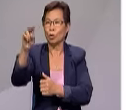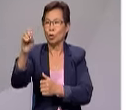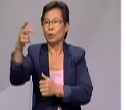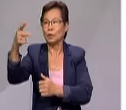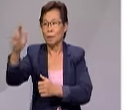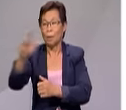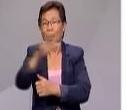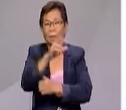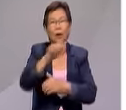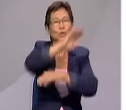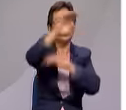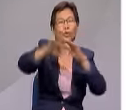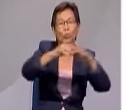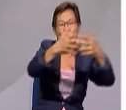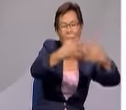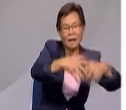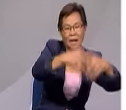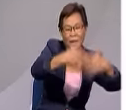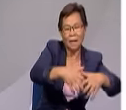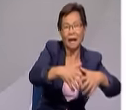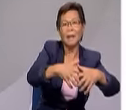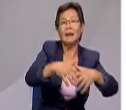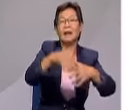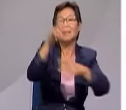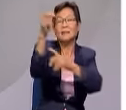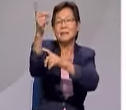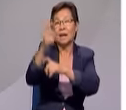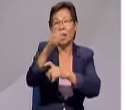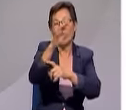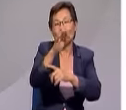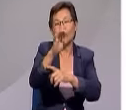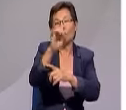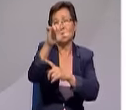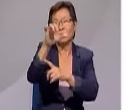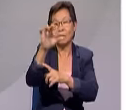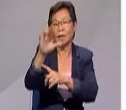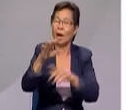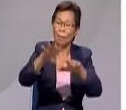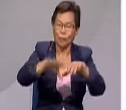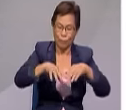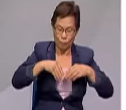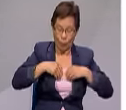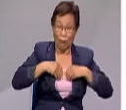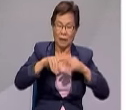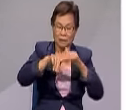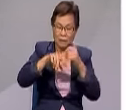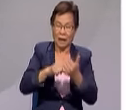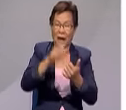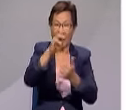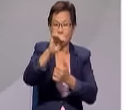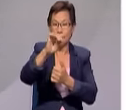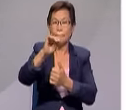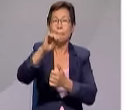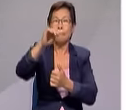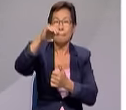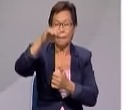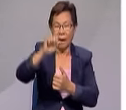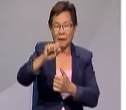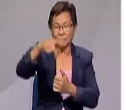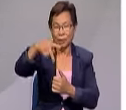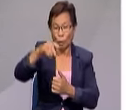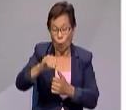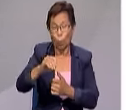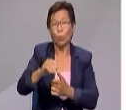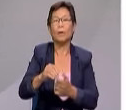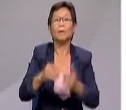2530-2013, manakala kesemua kilang sawit milik Felcra telah menerima pensijilan MSPO dan pensijilan rantaian bekalan standard. Pencapaian